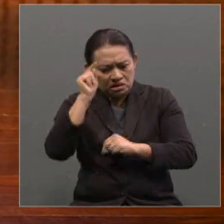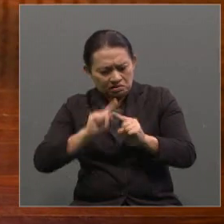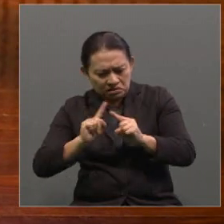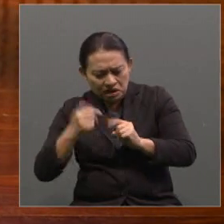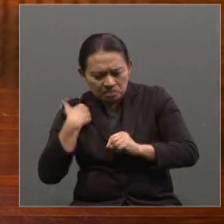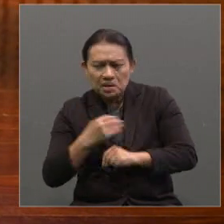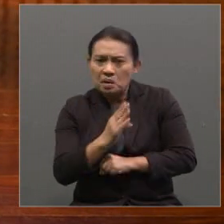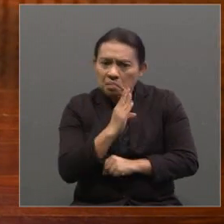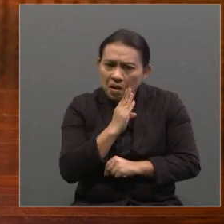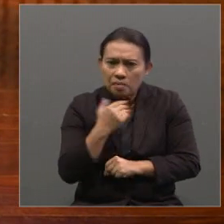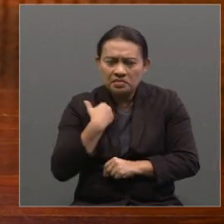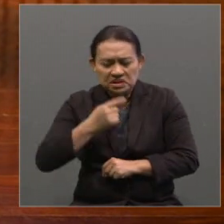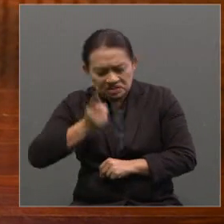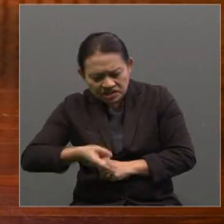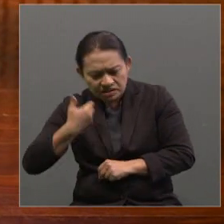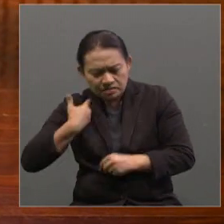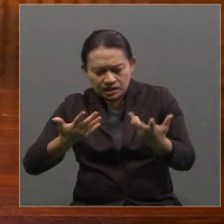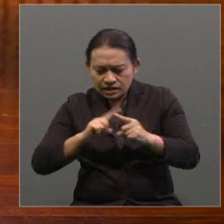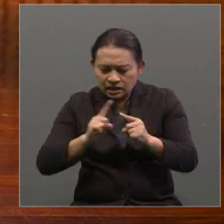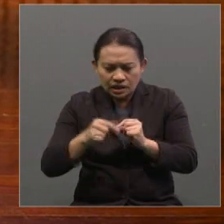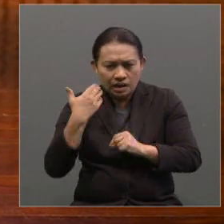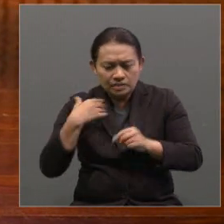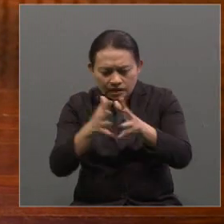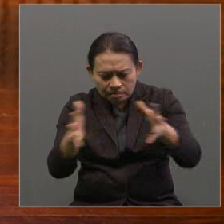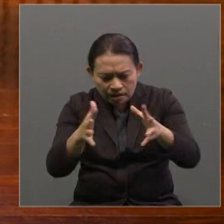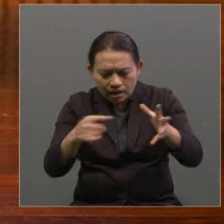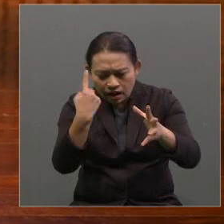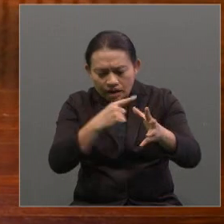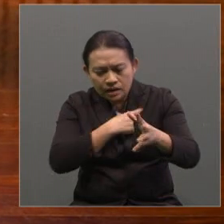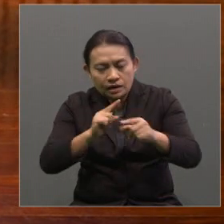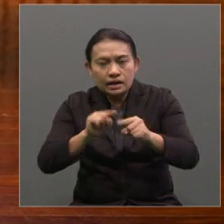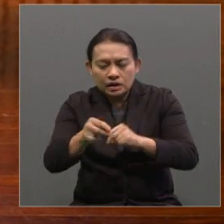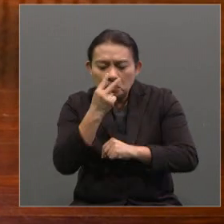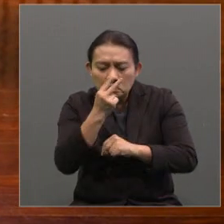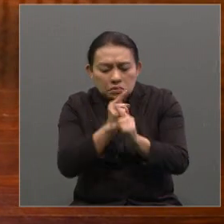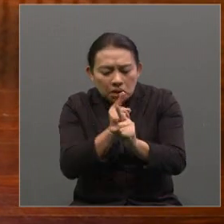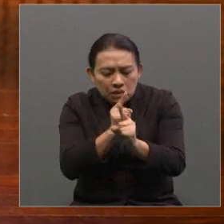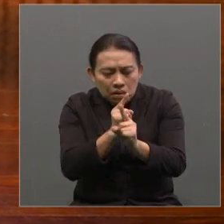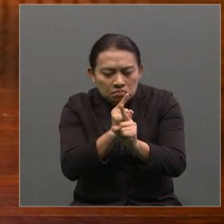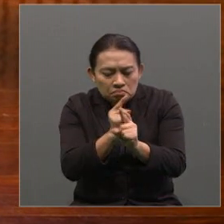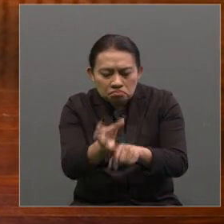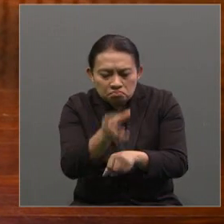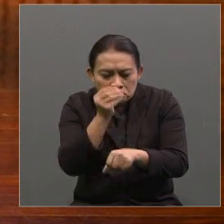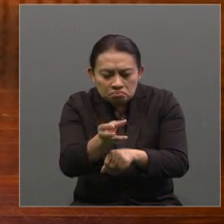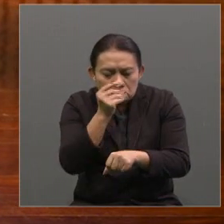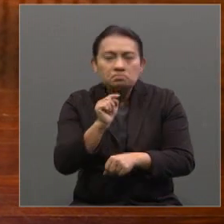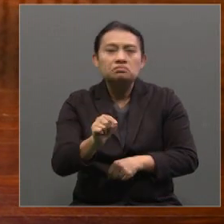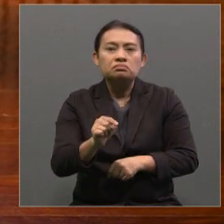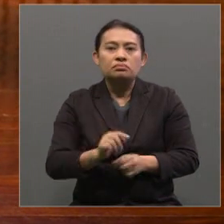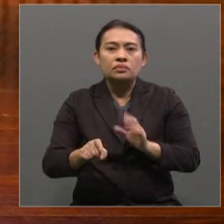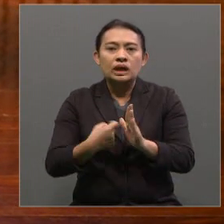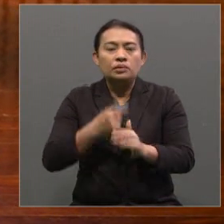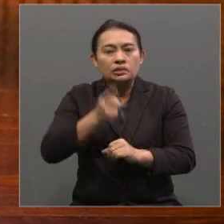สื่อปลอมอัลกอริทึมที่พยายามใส่หัวมาใครที่ชอบนะก็จะต้องดูอันนั้นตลอดไปทำให้เกิดว่าเอ๊ะมันข้อเท็จจริง